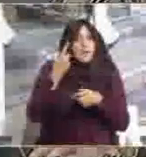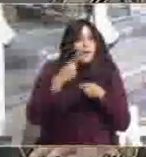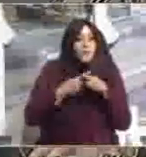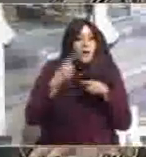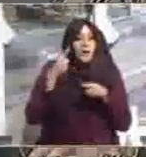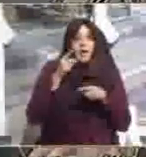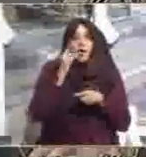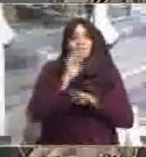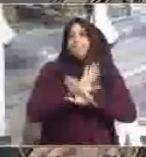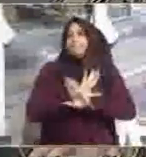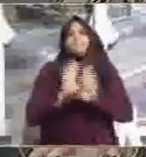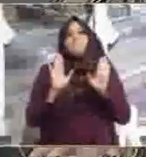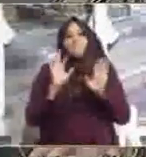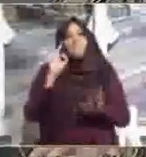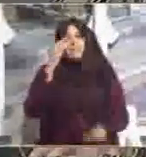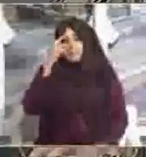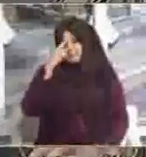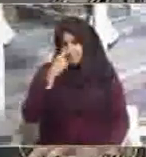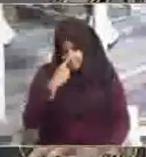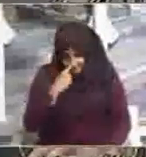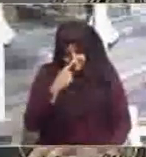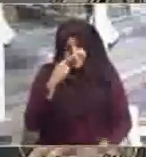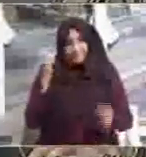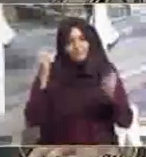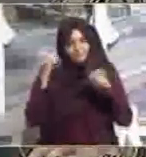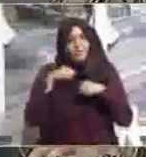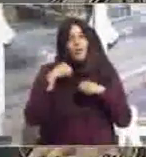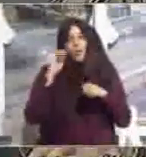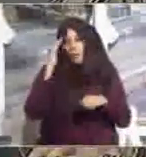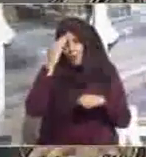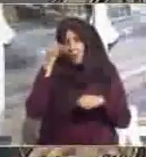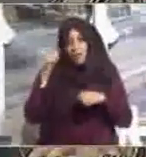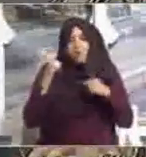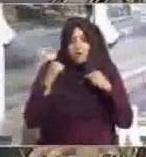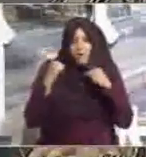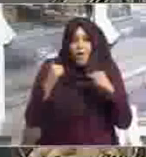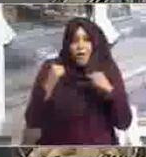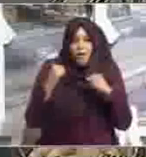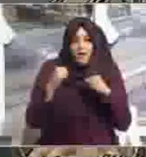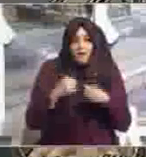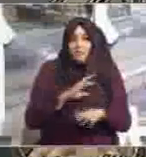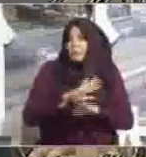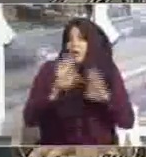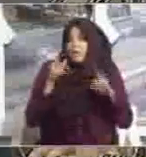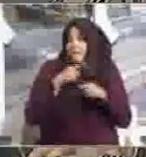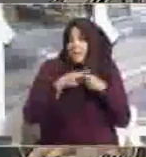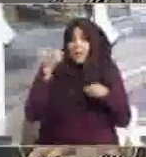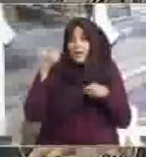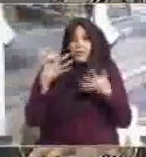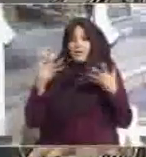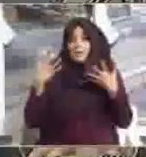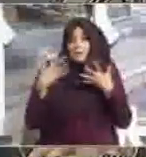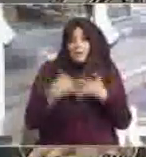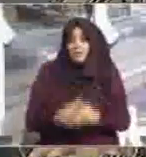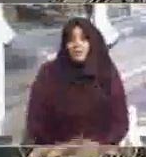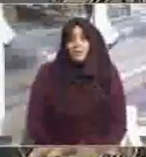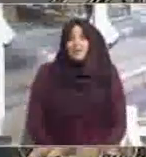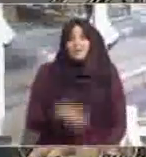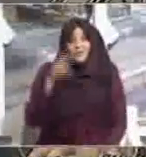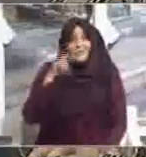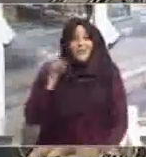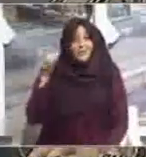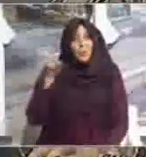الثالثة خلاص سلم له، قالوا: خلاص أعترف، أعترف بأن خلاص ما كانش أنك نبي